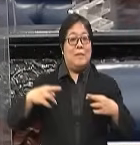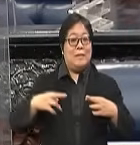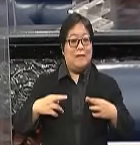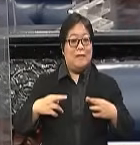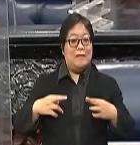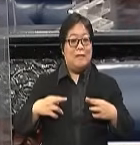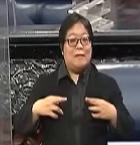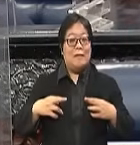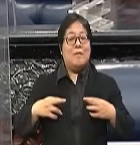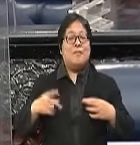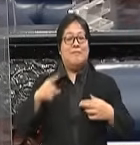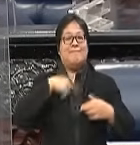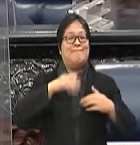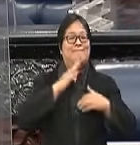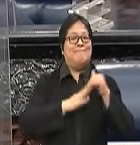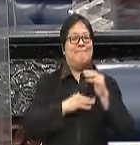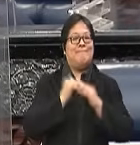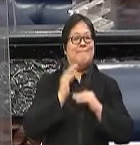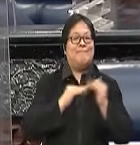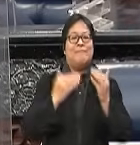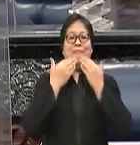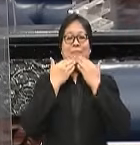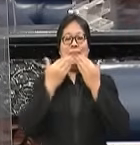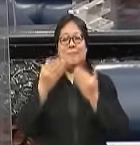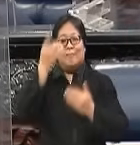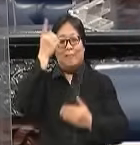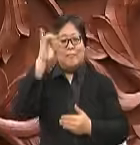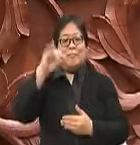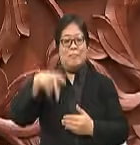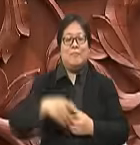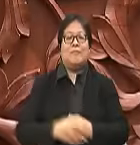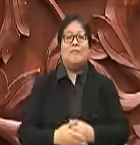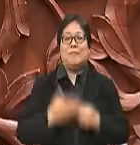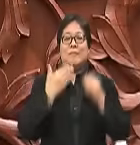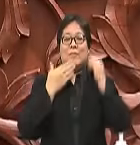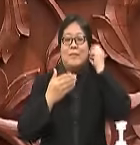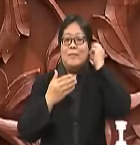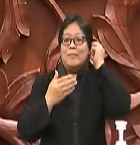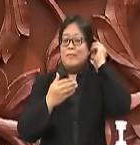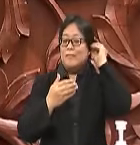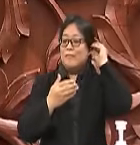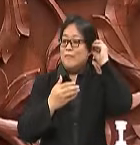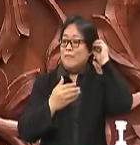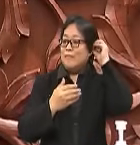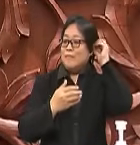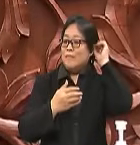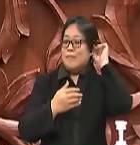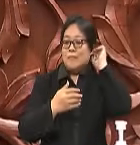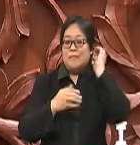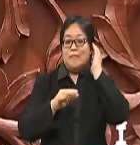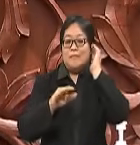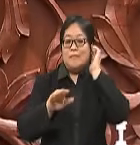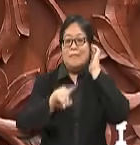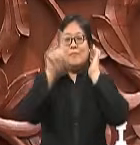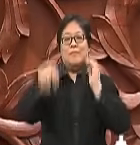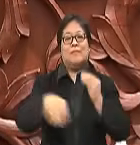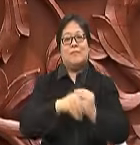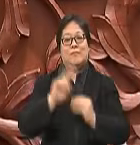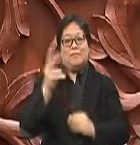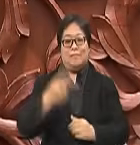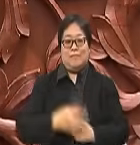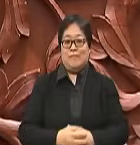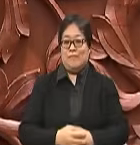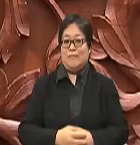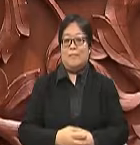mereka agak selesai jeng kasih atas fitur baca menteri soalan tambahan kedua